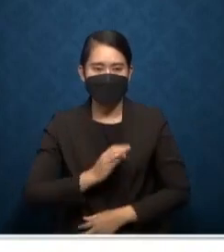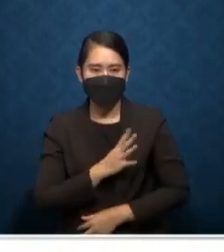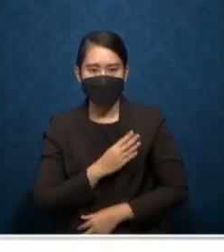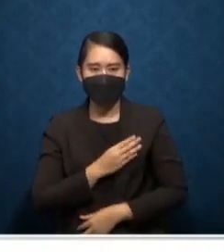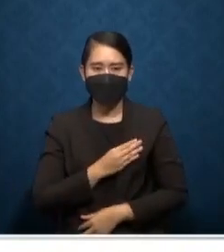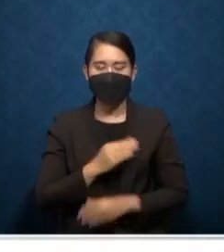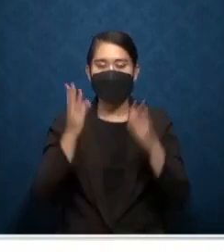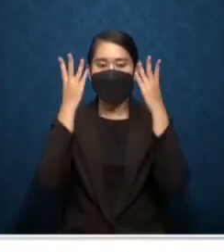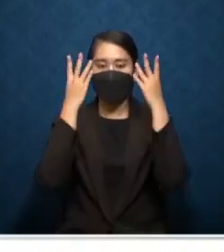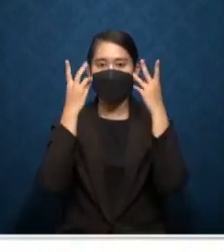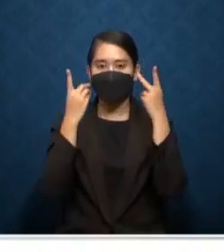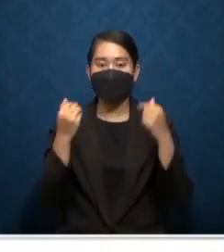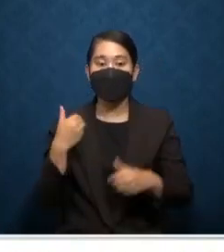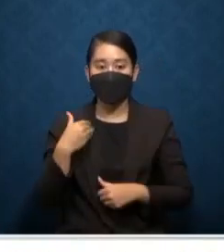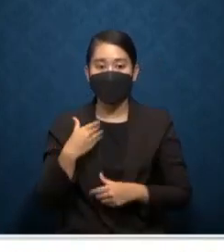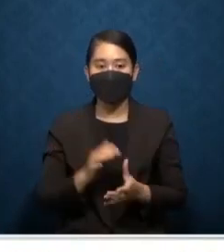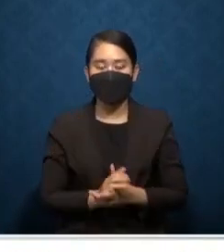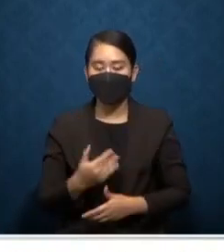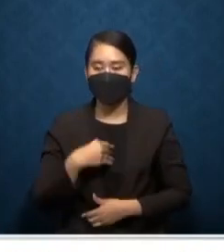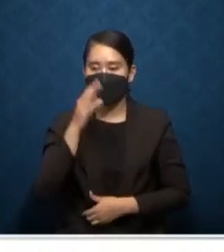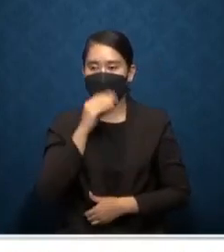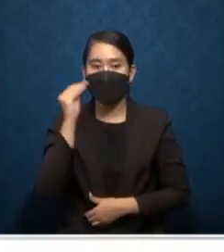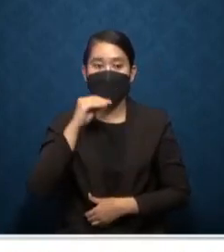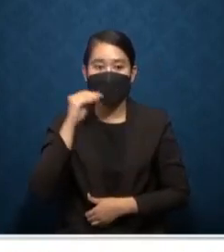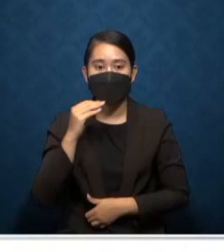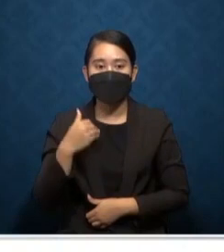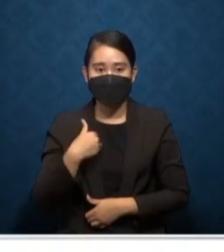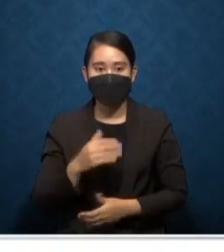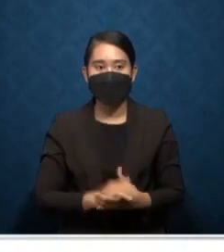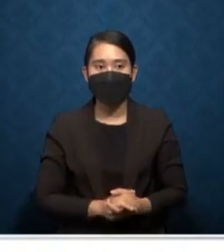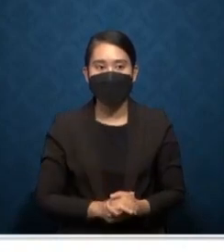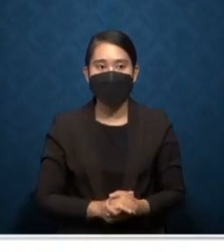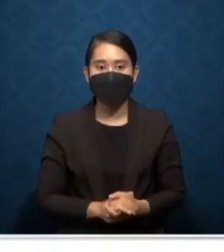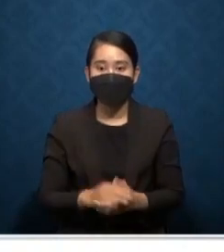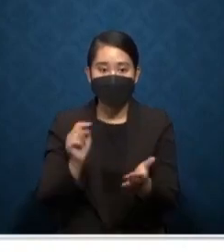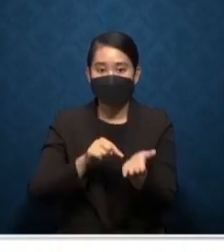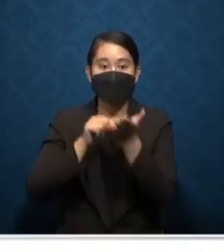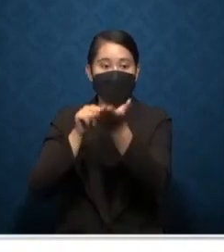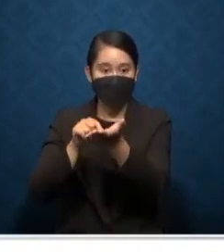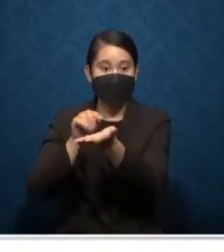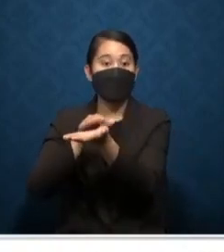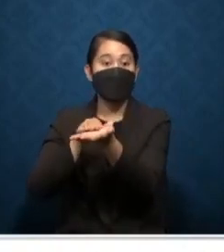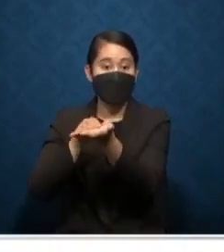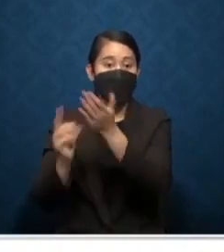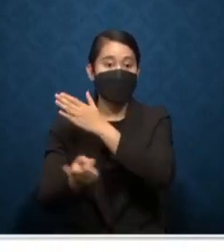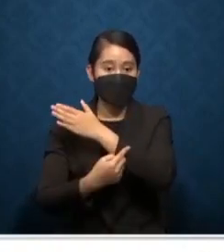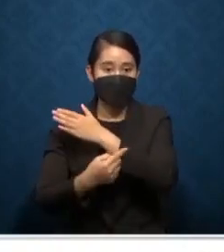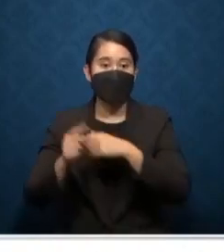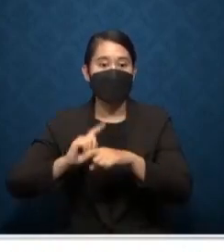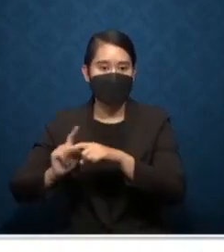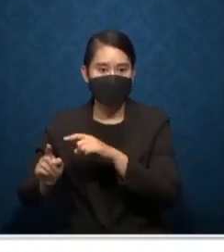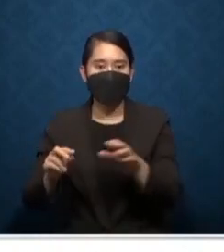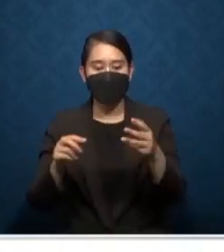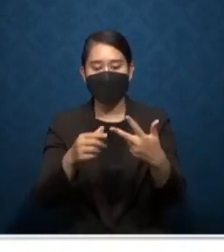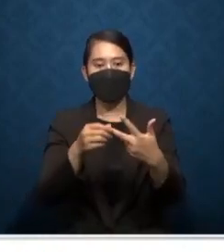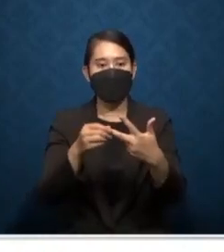เกิดความวิตกแกงกลัว5. ผมก็จะพูดตลดเวลา เวลาขอพระรชธานอภัย5. หรอเวามีเหตุพักโทษ ก็จะไม่เอาคน